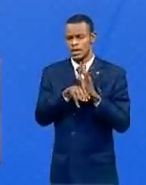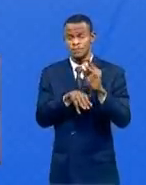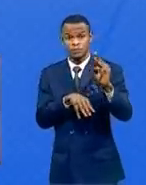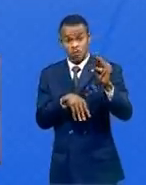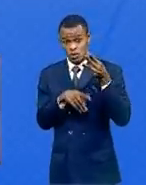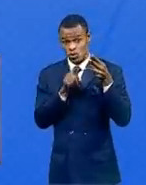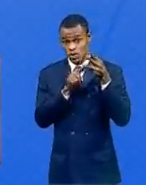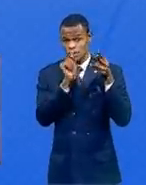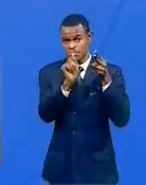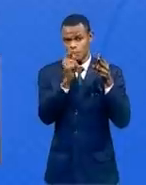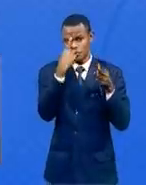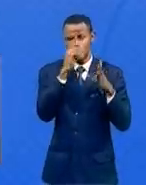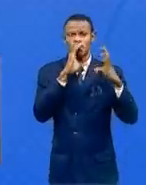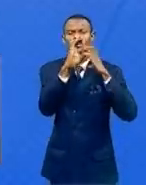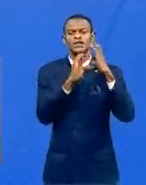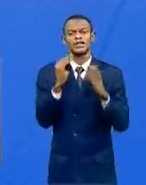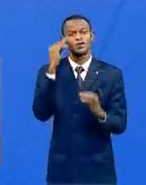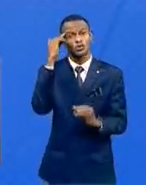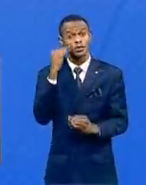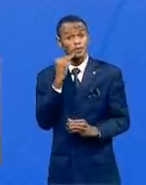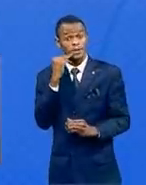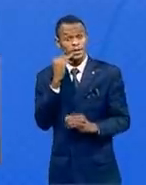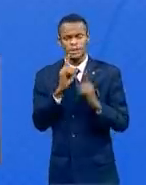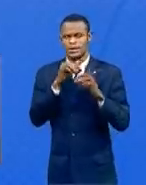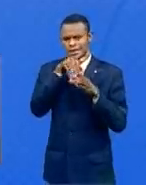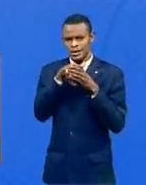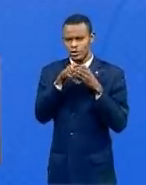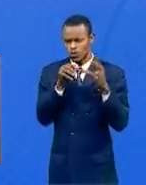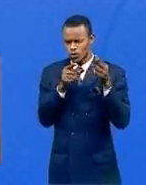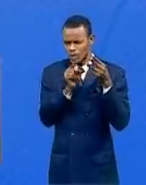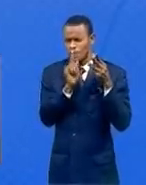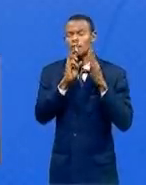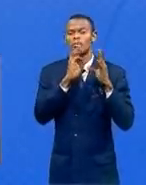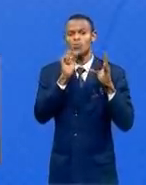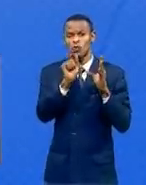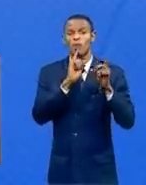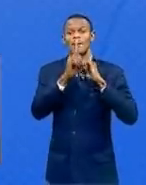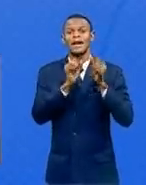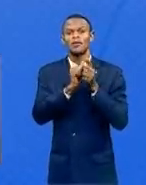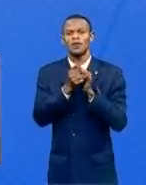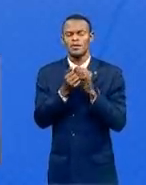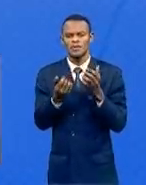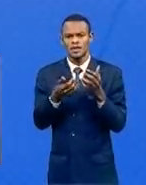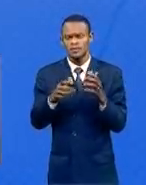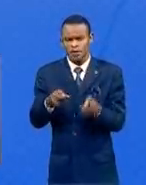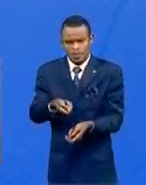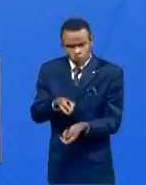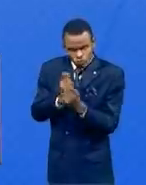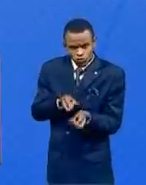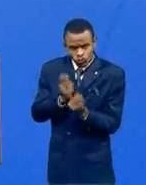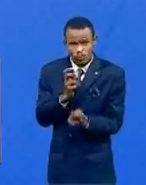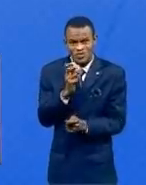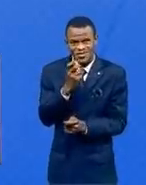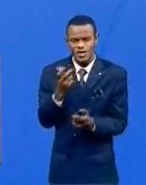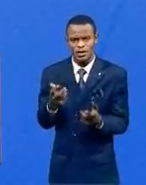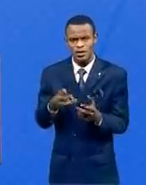de la communication du Premier ministre a porté sur l'exploitation illicite de mines dans les Sud Kivu. Le